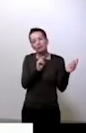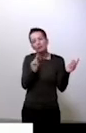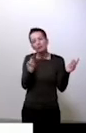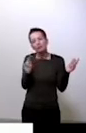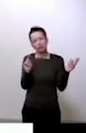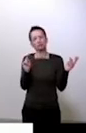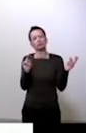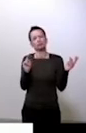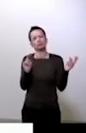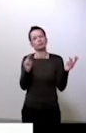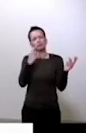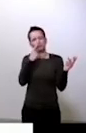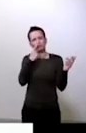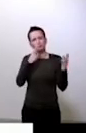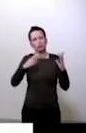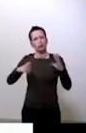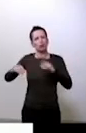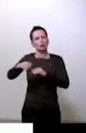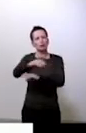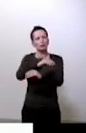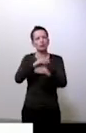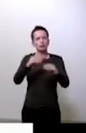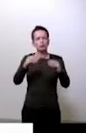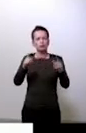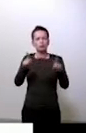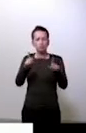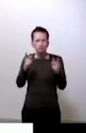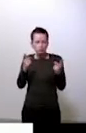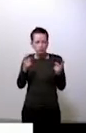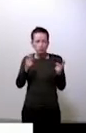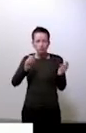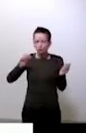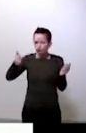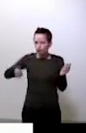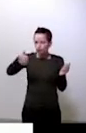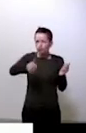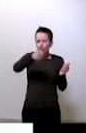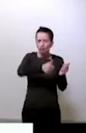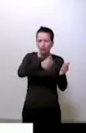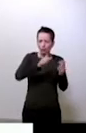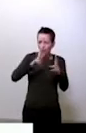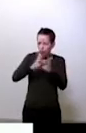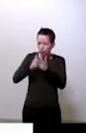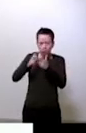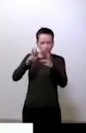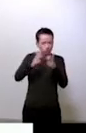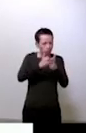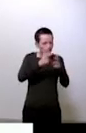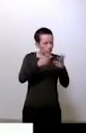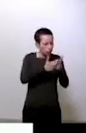que l'espace paraît s'homogénéiser et chaque entité spatiale ressemble à une autre du même genre.